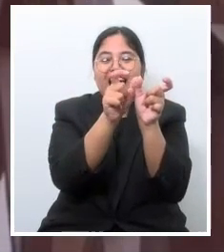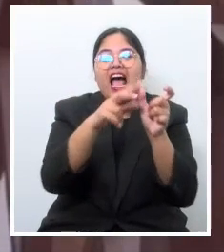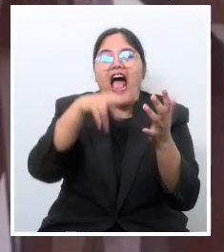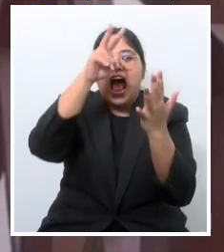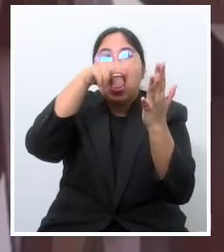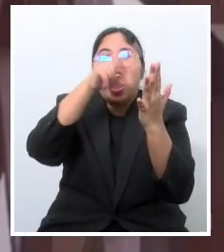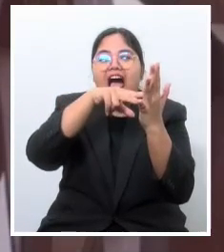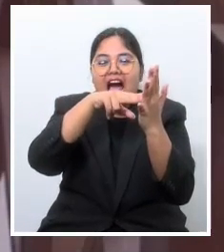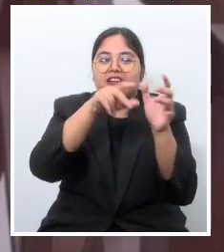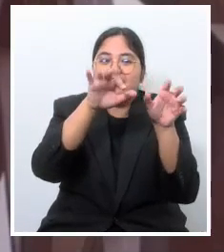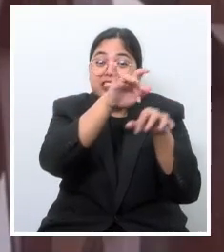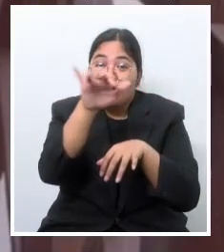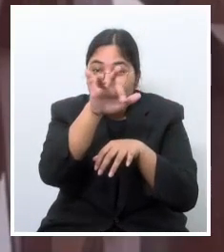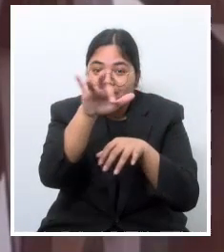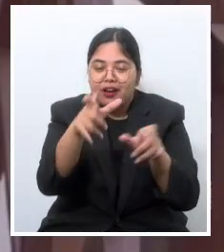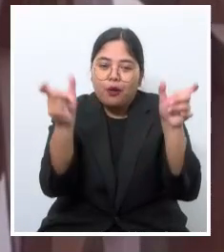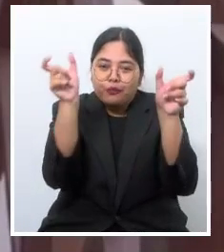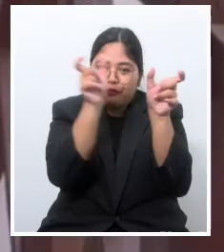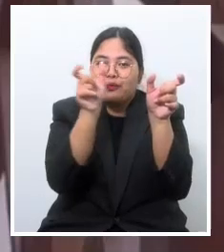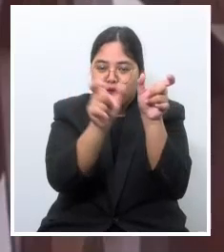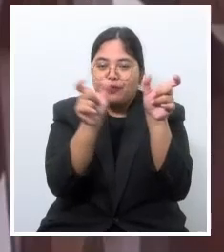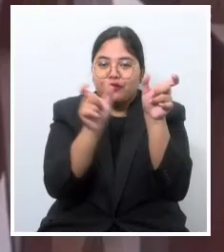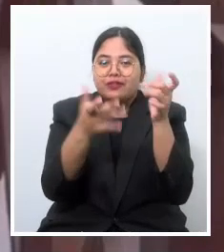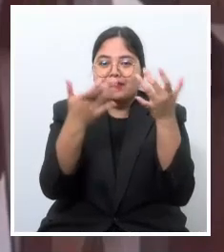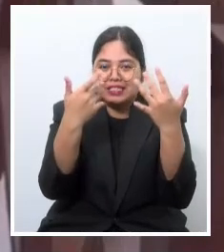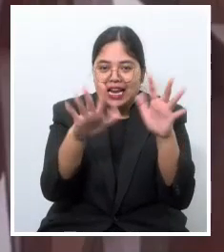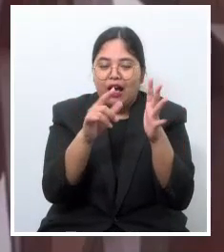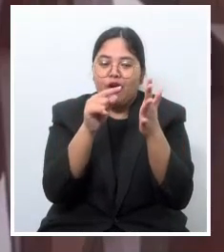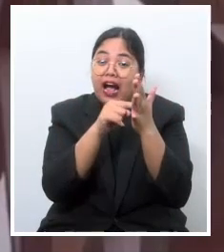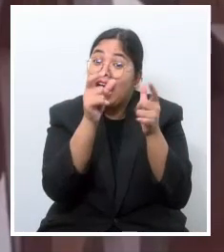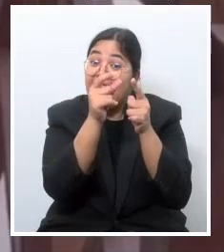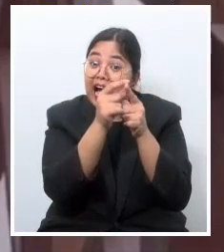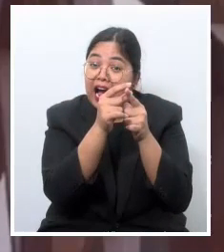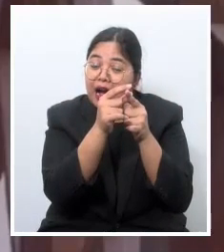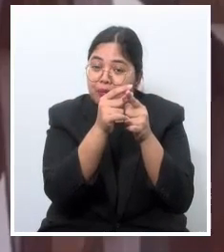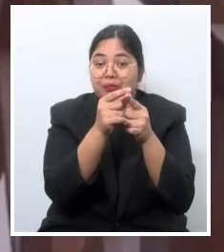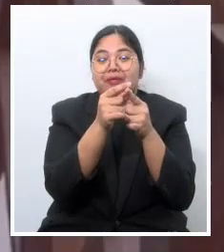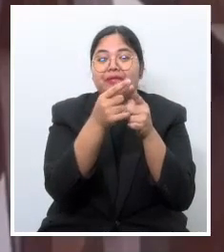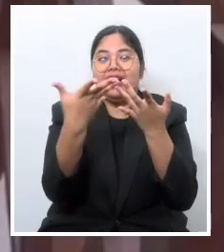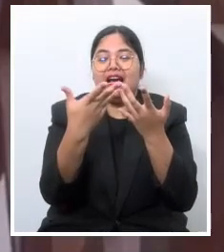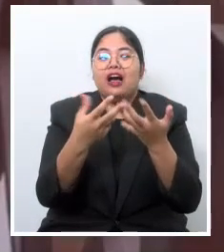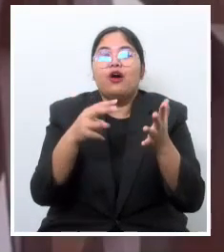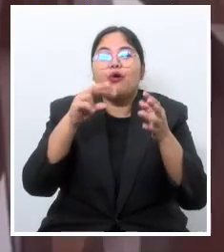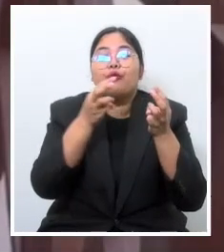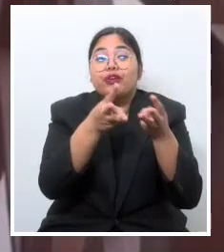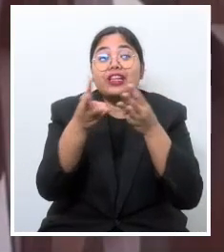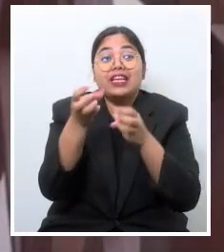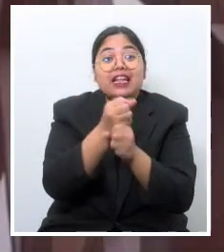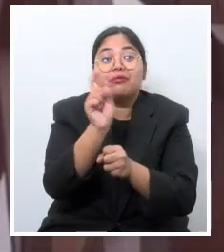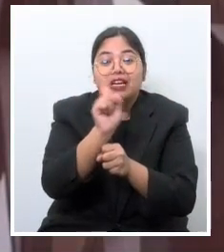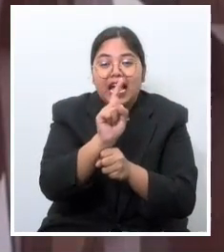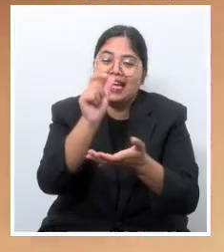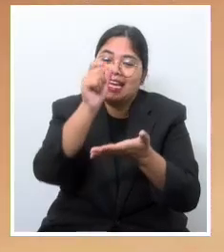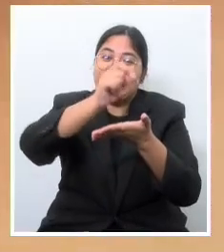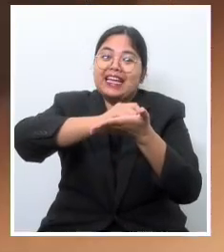คำพอได้อ่านสะกดคำเสร็จแล้วเด็กก็จะต้องแจกลูกคำวิธีการแจกลูกคำก็คืออ่าเราจะให้เด็กใช้ิ้น